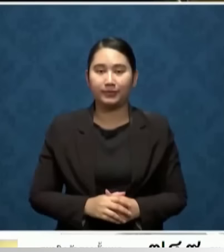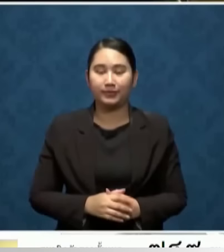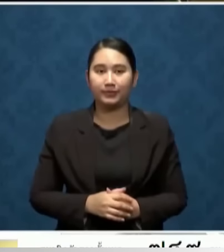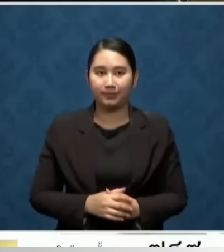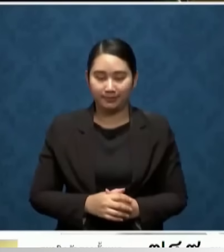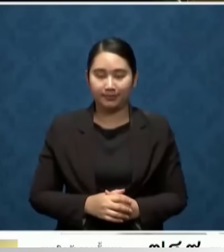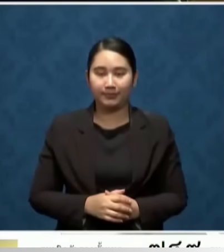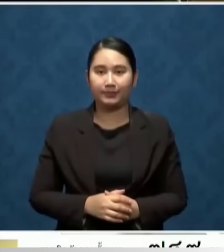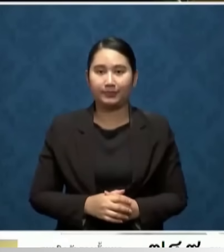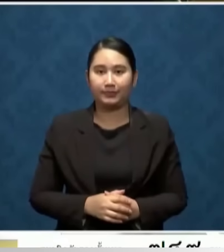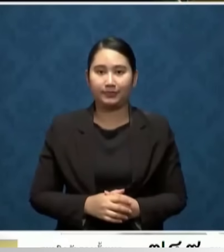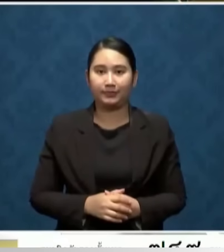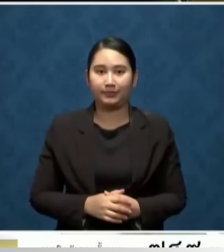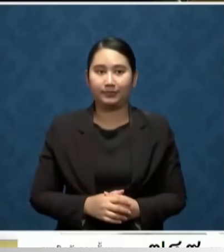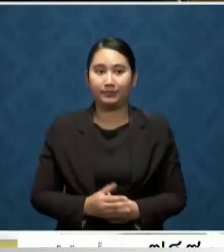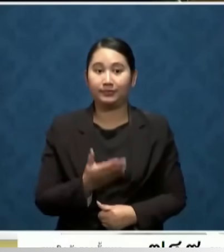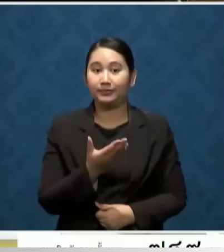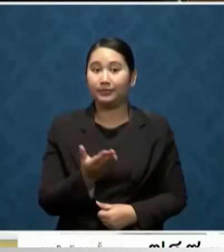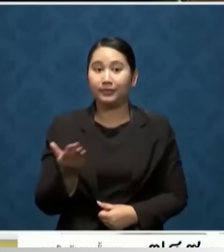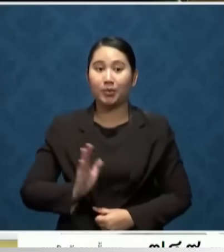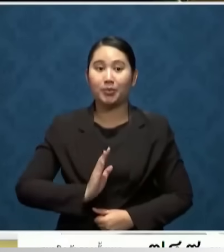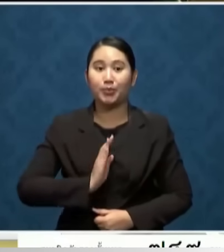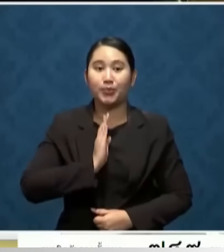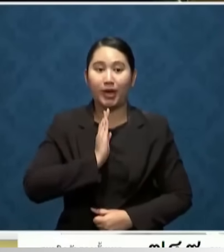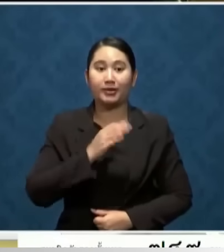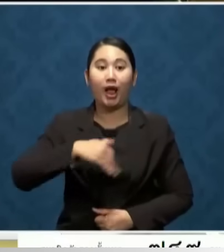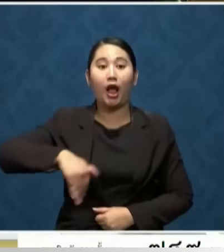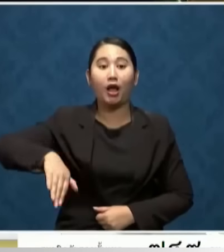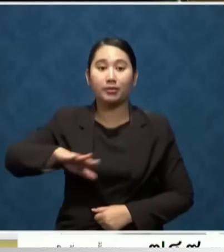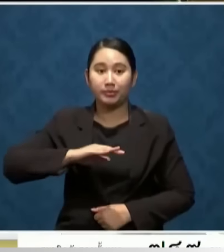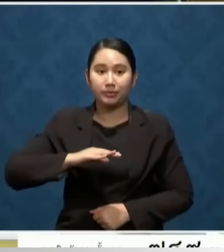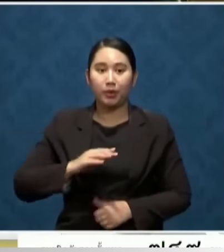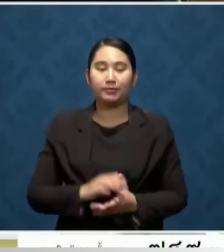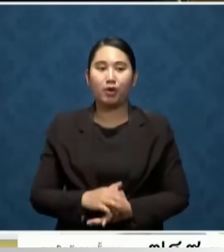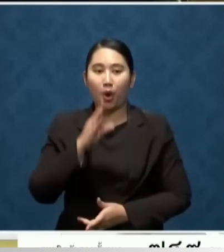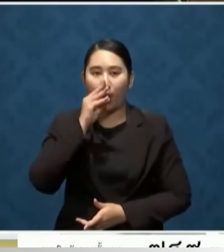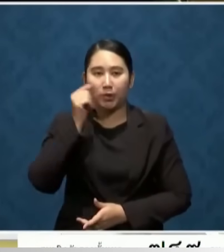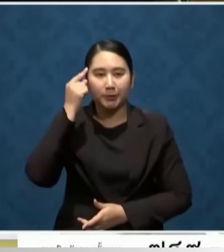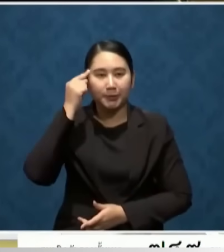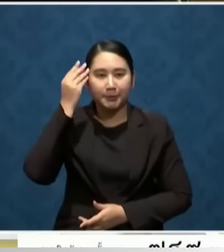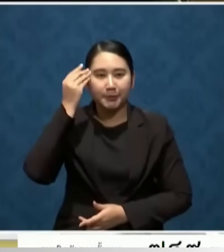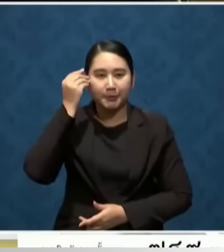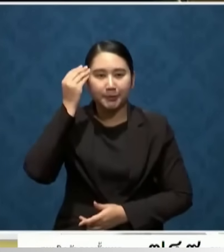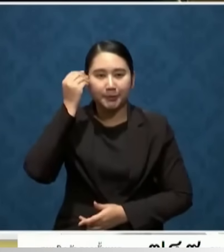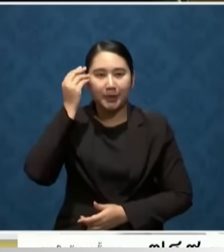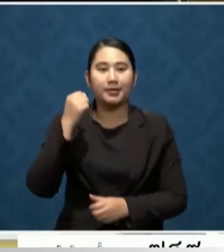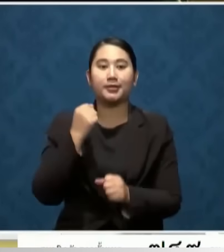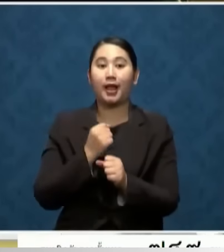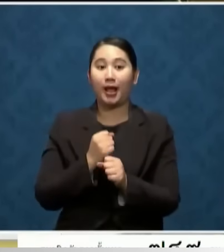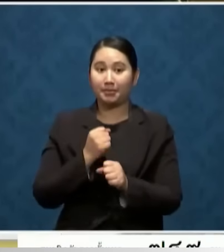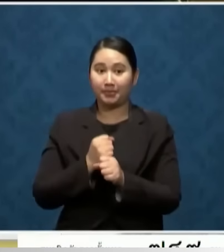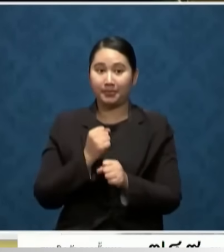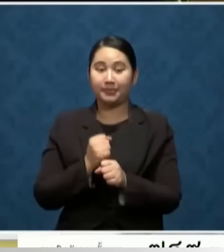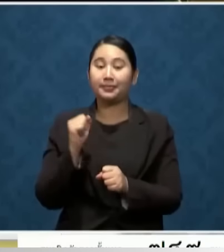ท่านสมาชิกผู้ทรงเกียรติที่เคารพครับท่านลองพิจารณาดูสิว่าการกระทำดังกล่าว